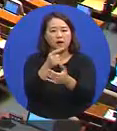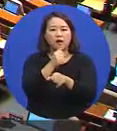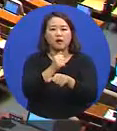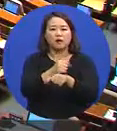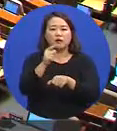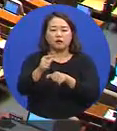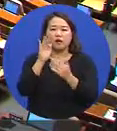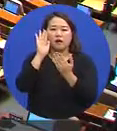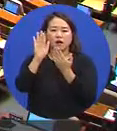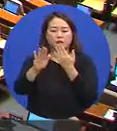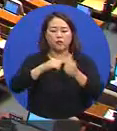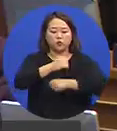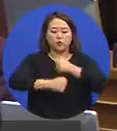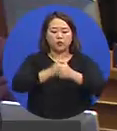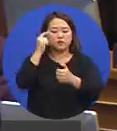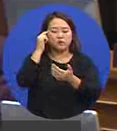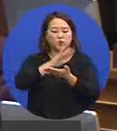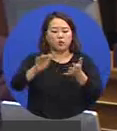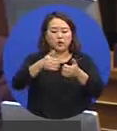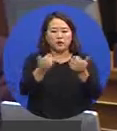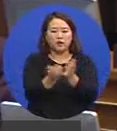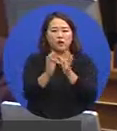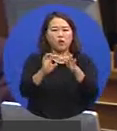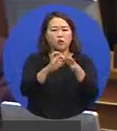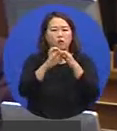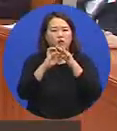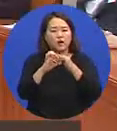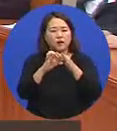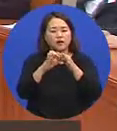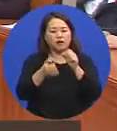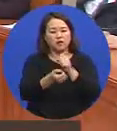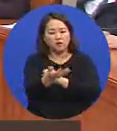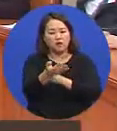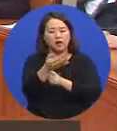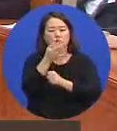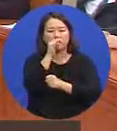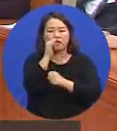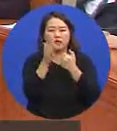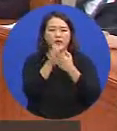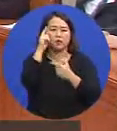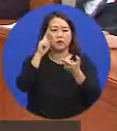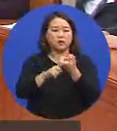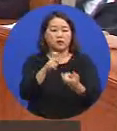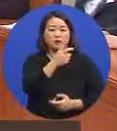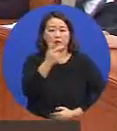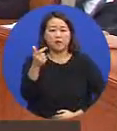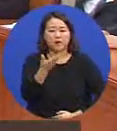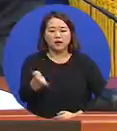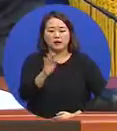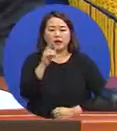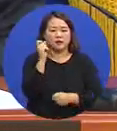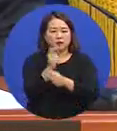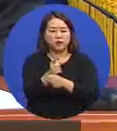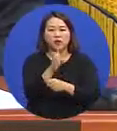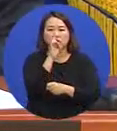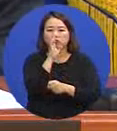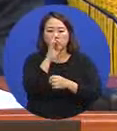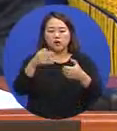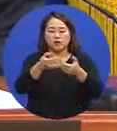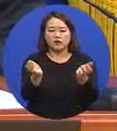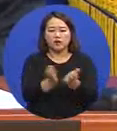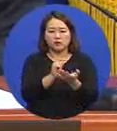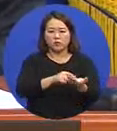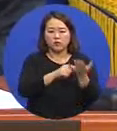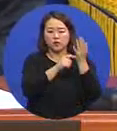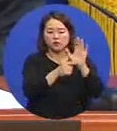정계 개편에 영향을 미칠 수 있다는 점에서 관심을 모아왔습니다. 하지만 이미 민주당 중앙당에서 일부 의원이 공개적인